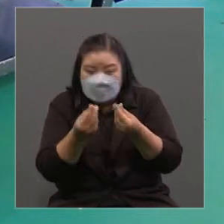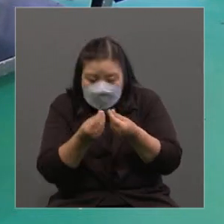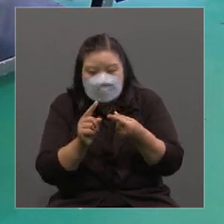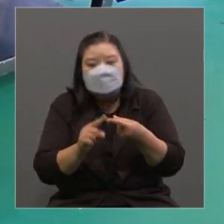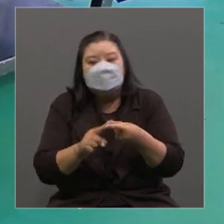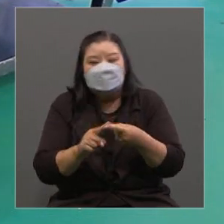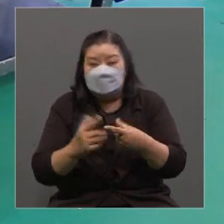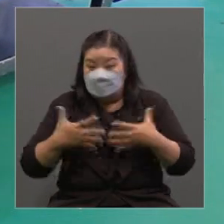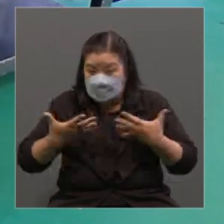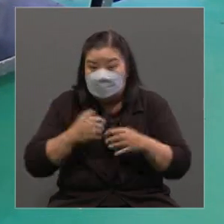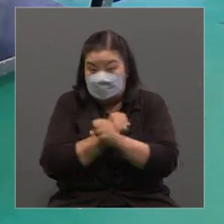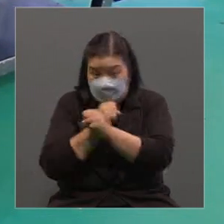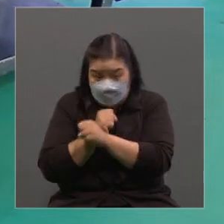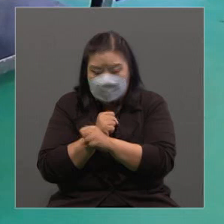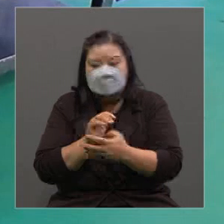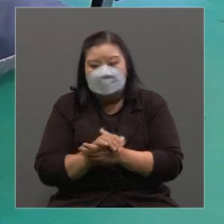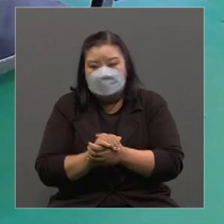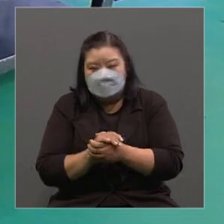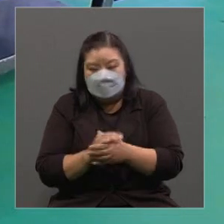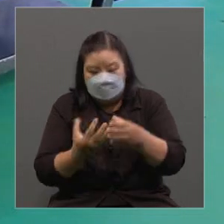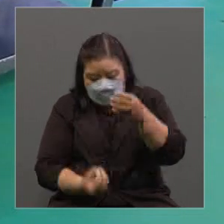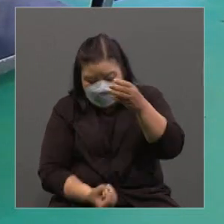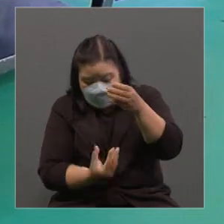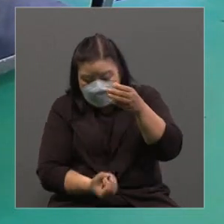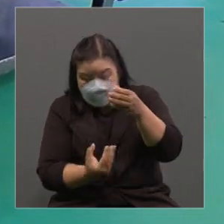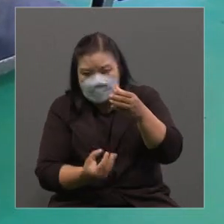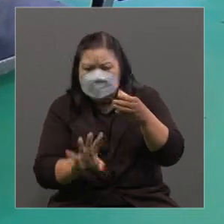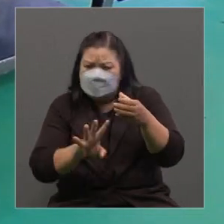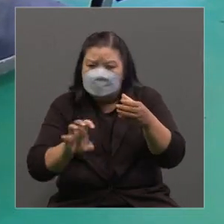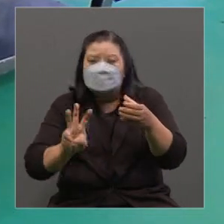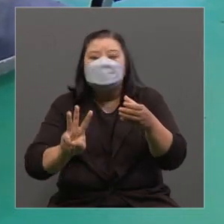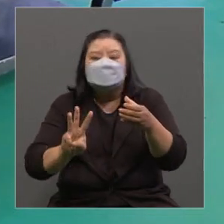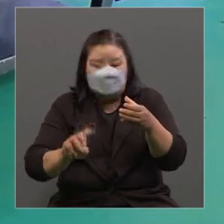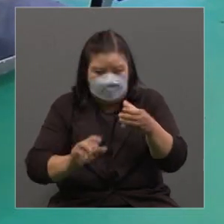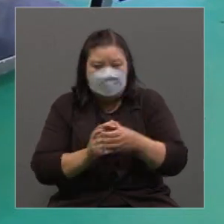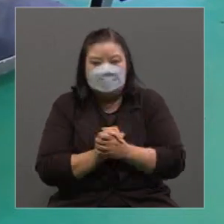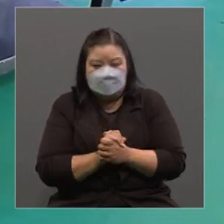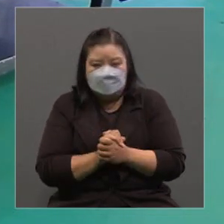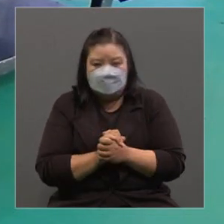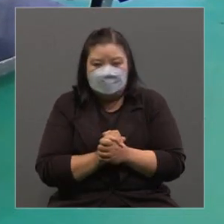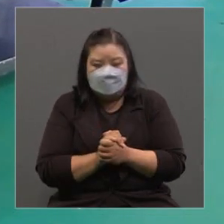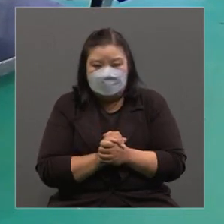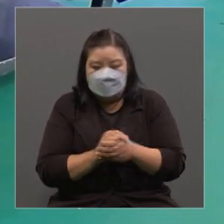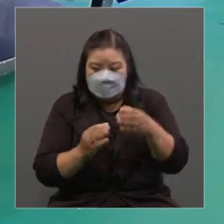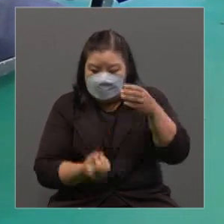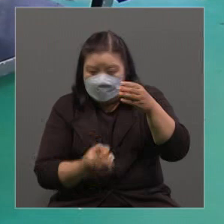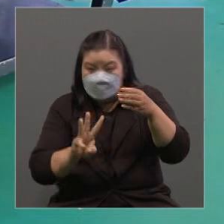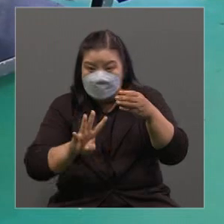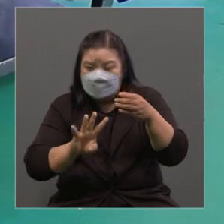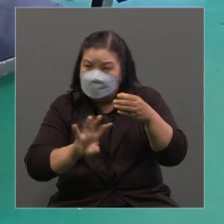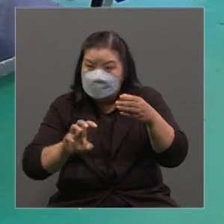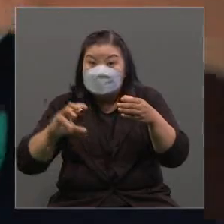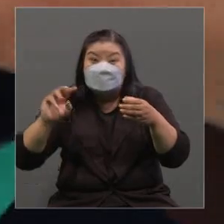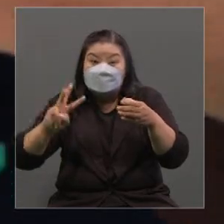ข้างนะครับผมด้านล่างเราก็จะมีฮีตเตอร์ใช้4ตัวครับขนาด400วัตต์ครับผมส่วนด้านในตัวถังแล้วครับเราจะท